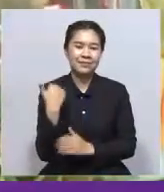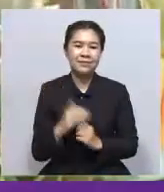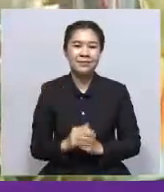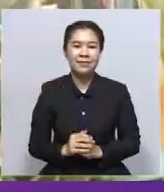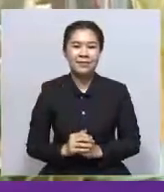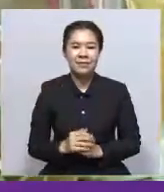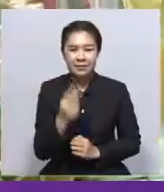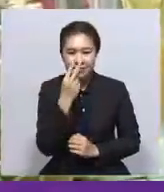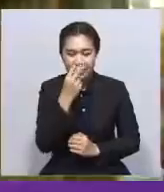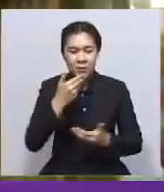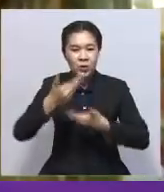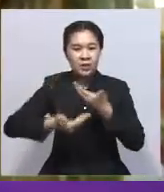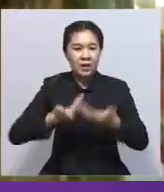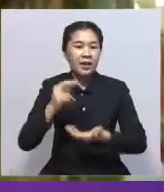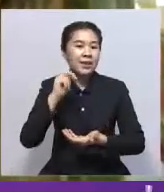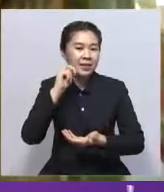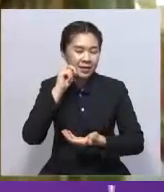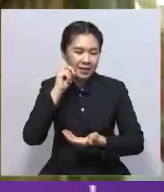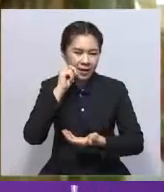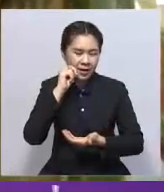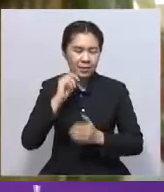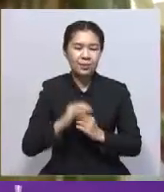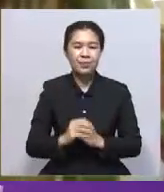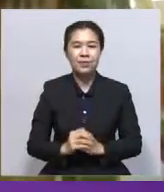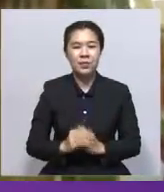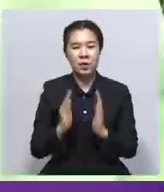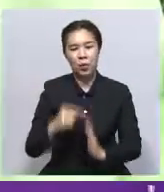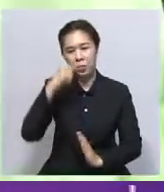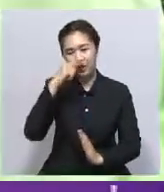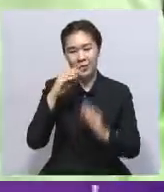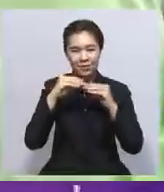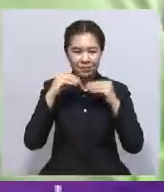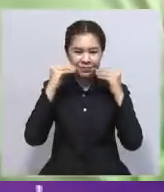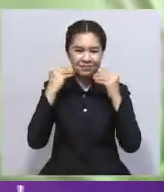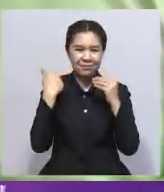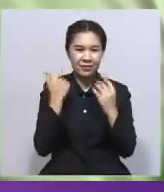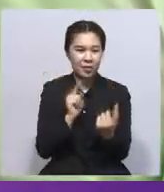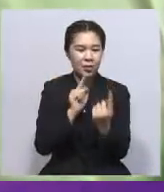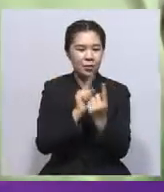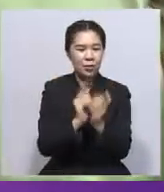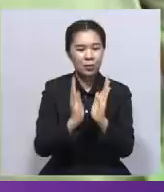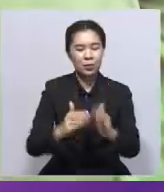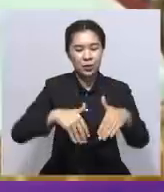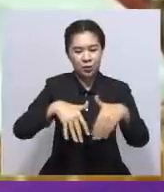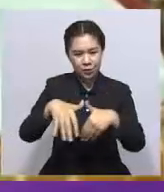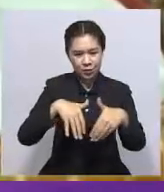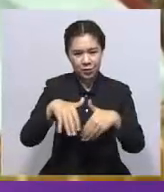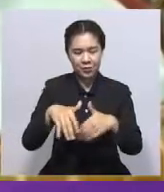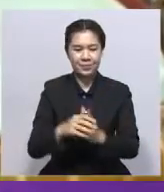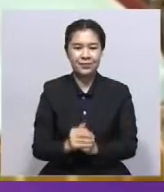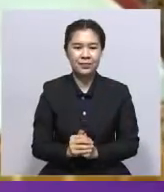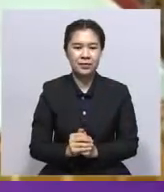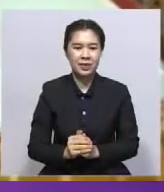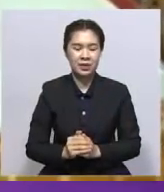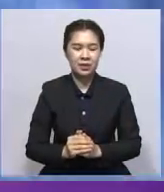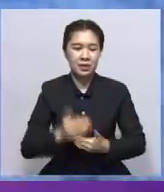ได้เดินทางมาเยี่ยมชมตลาดน้ำบ้านสาราดินตลาดประชารัฐคนไทยยิ้มได้และมีการพบปะประชาชนในพื้นที่โดยตลาด